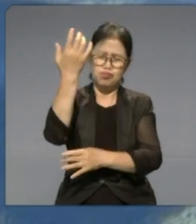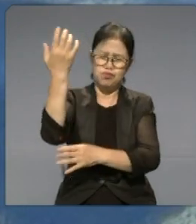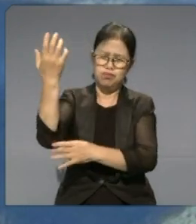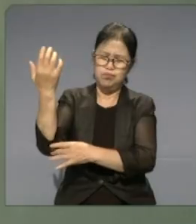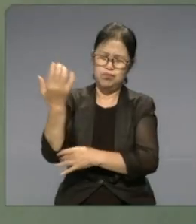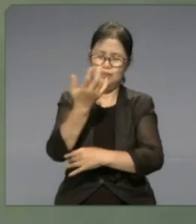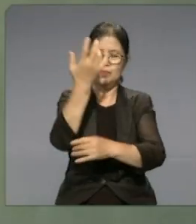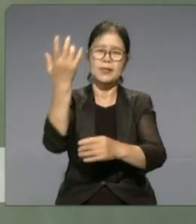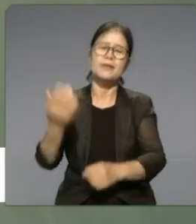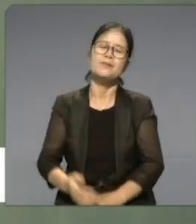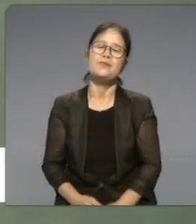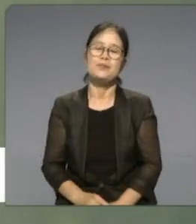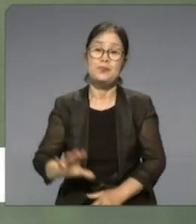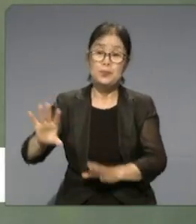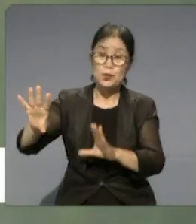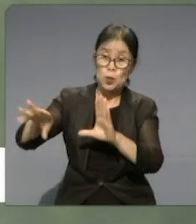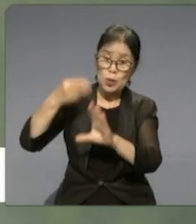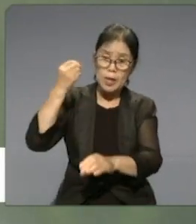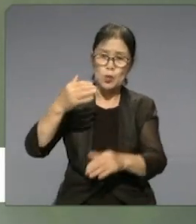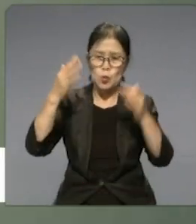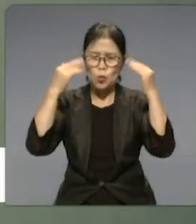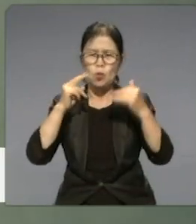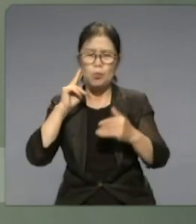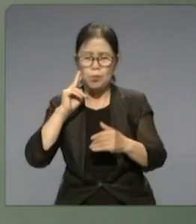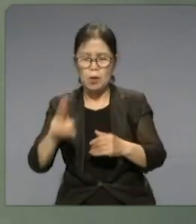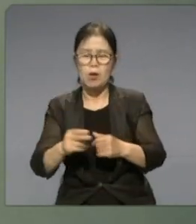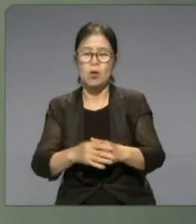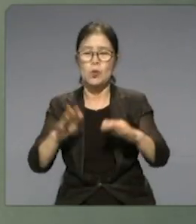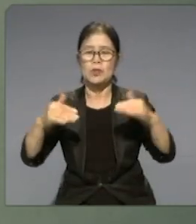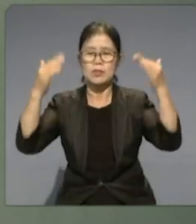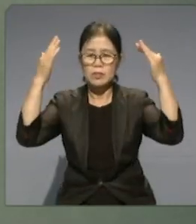뒤덮였습니다. 토네이도의 폭염까지